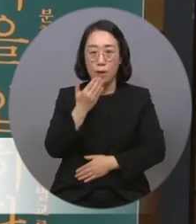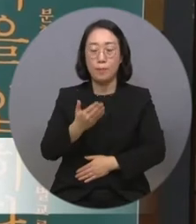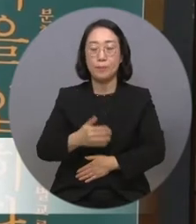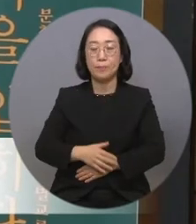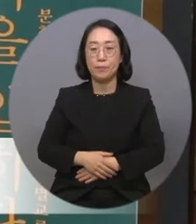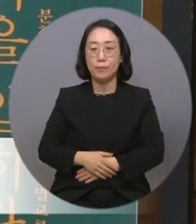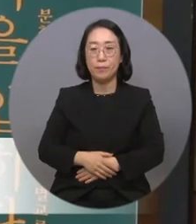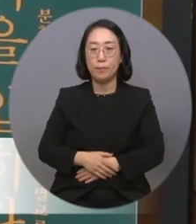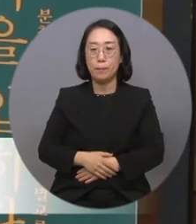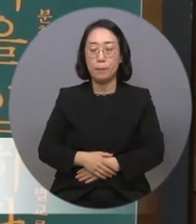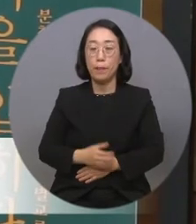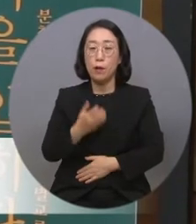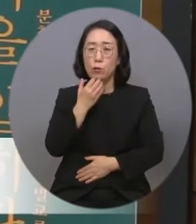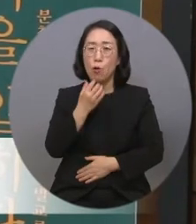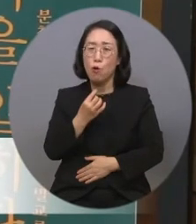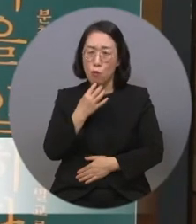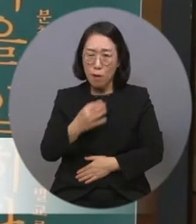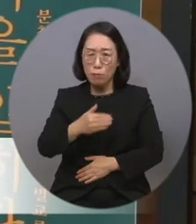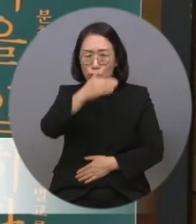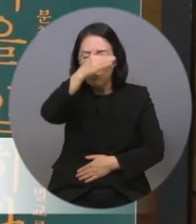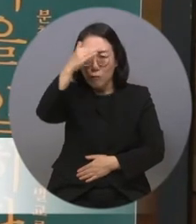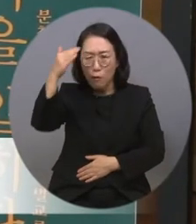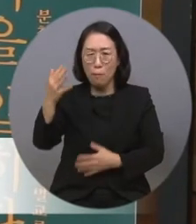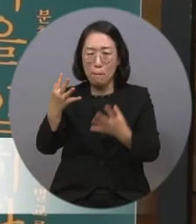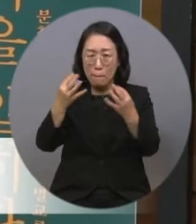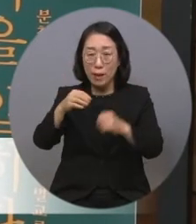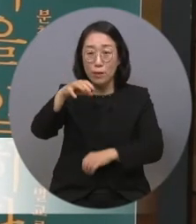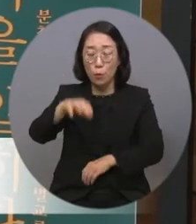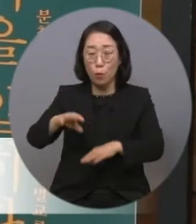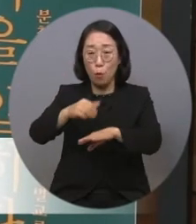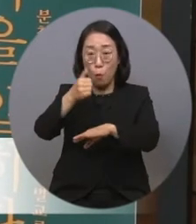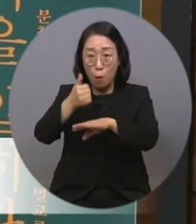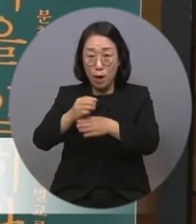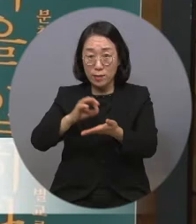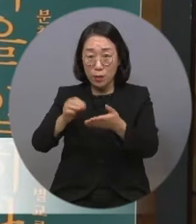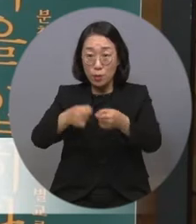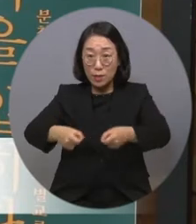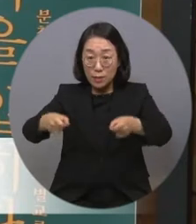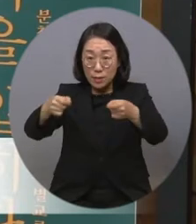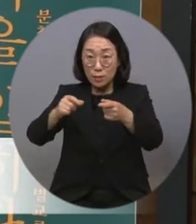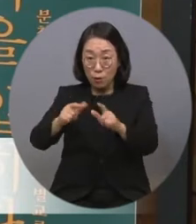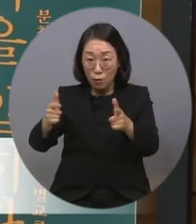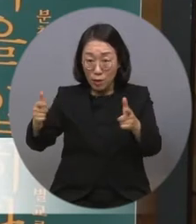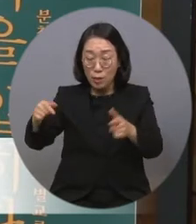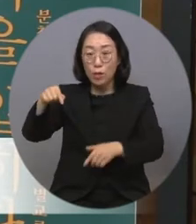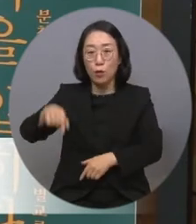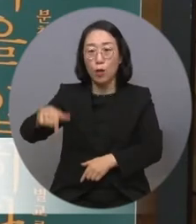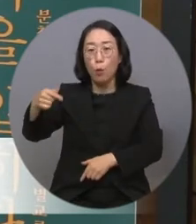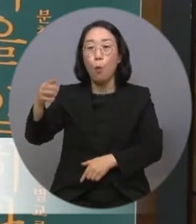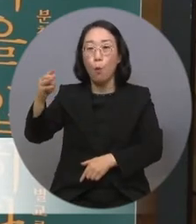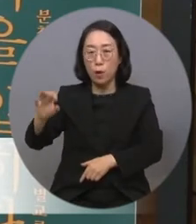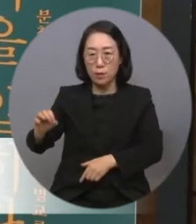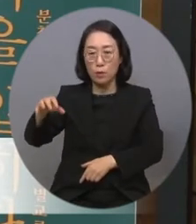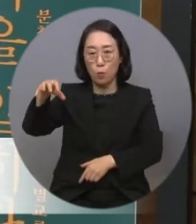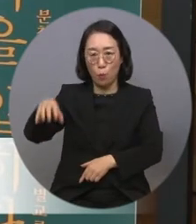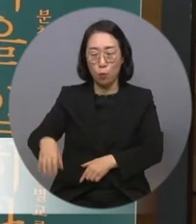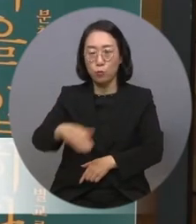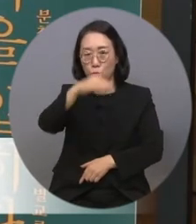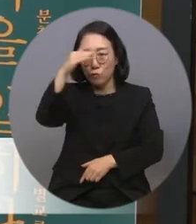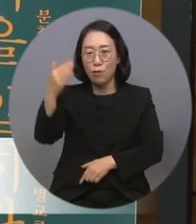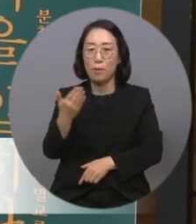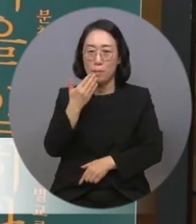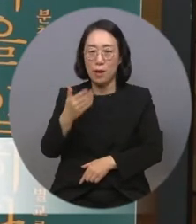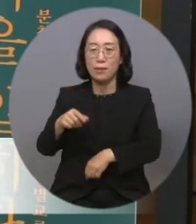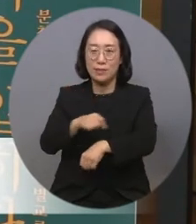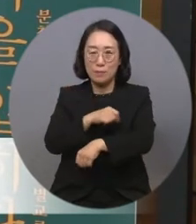것입니다. 서울에서만 직접 볼 수 있었던 왕실 도자기를 저희 전남 고흥에서 볼 수 있는 특별한 기회가 될